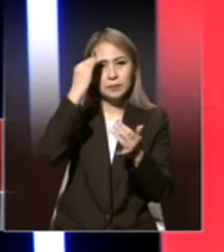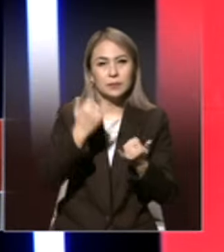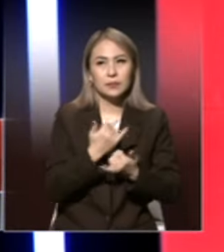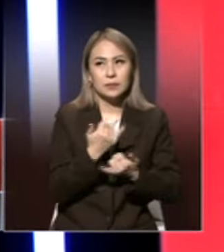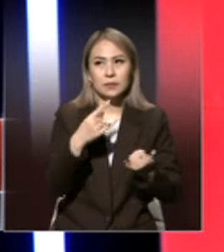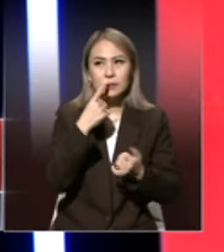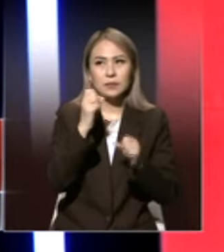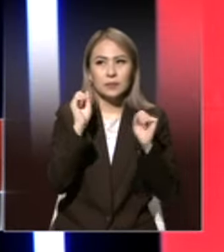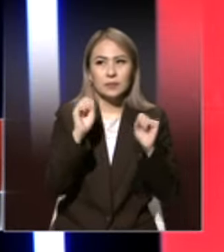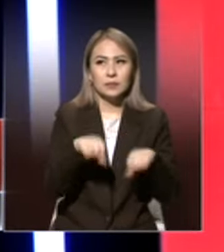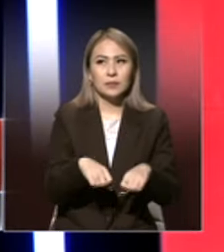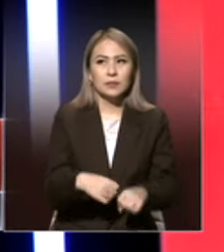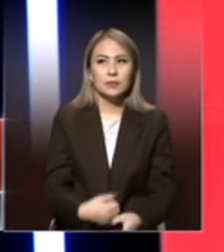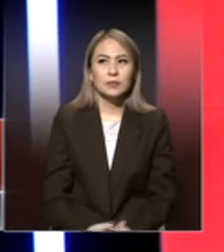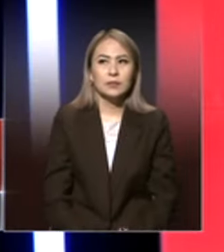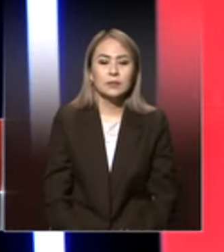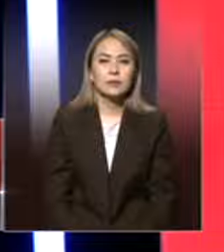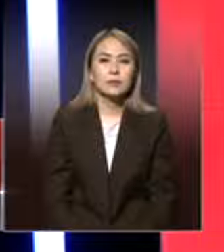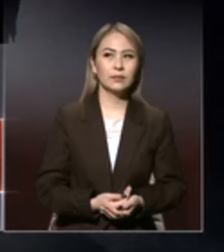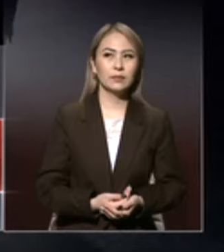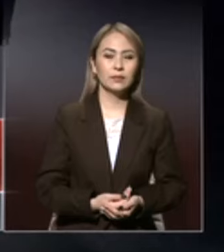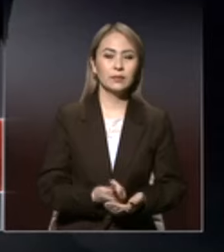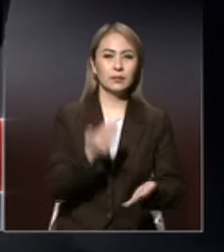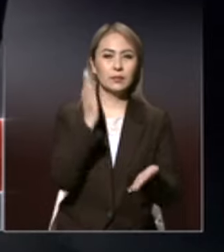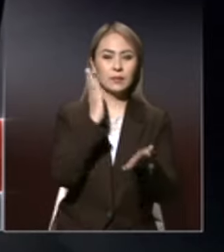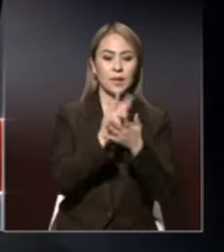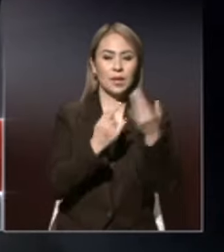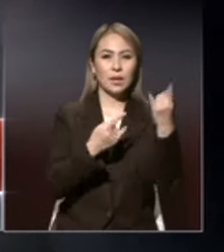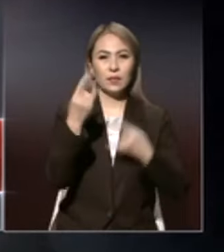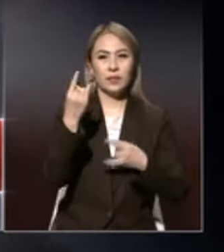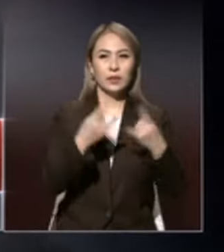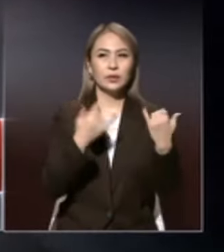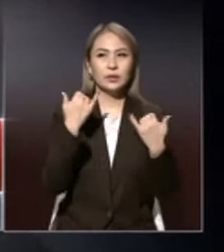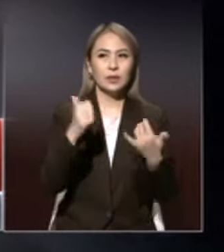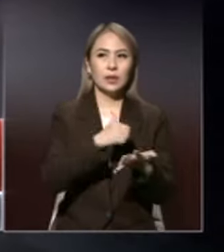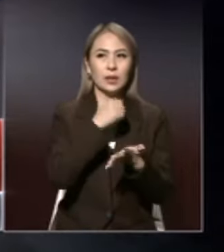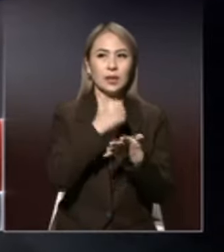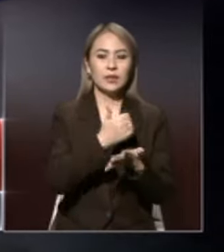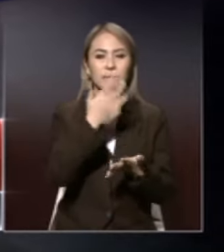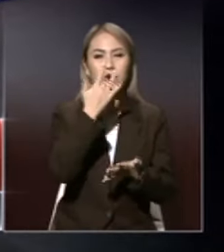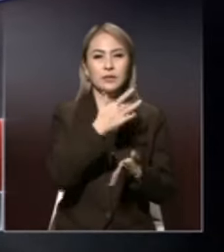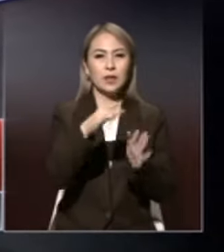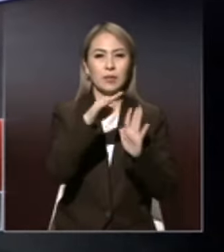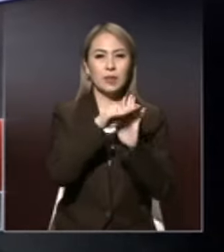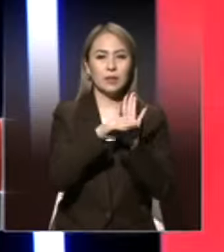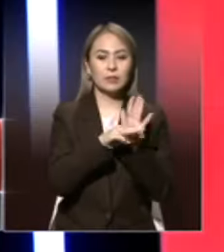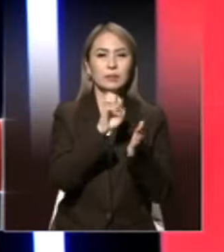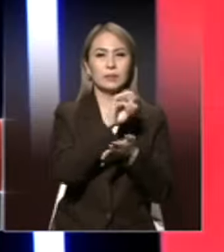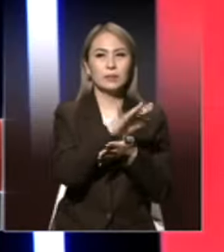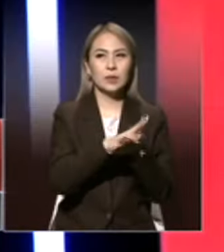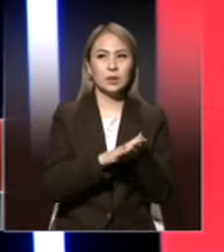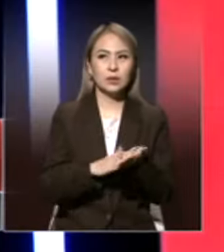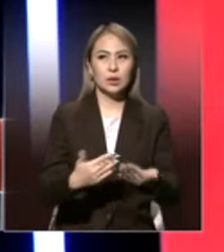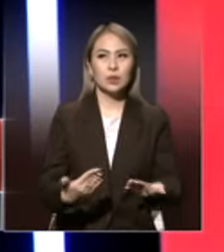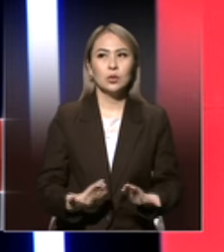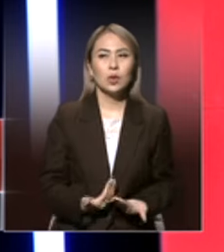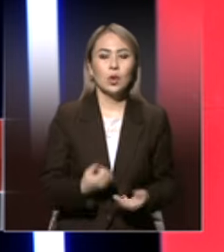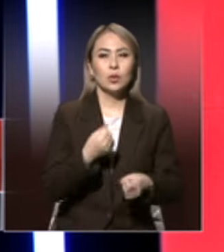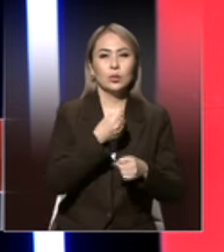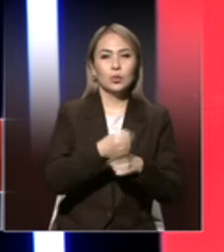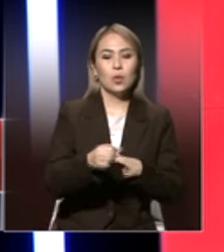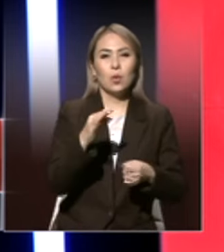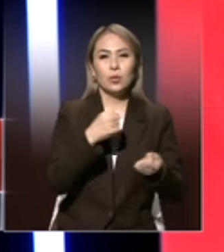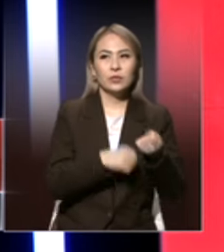айтсын. Біз байланыстамыз, тікелей эфирдеміз. Дейміз, қымбатты көрермен, еліміздің бас саяси бағдарламасын әрі қарай жалғастырсақ, тұрмыстық зорлық-зомбылық мәселесін